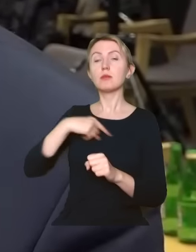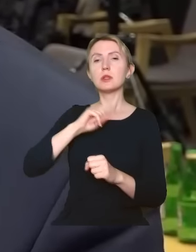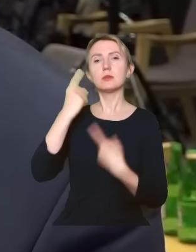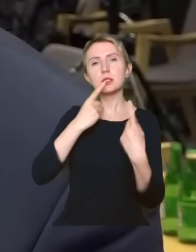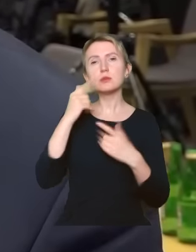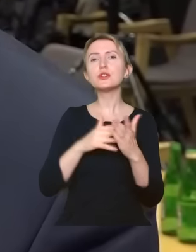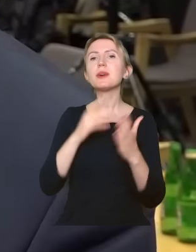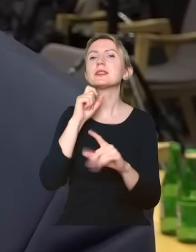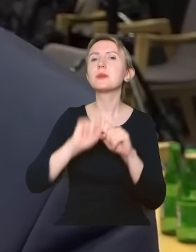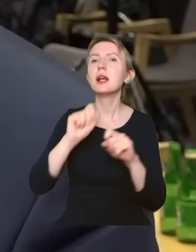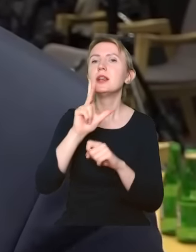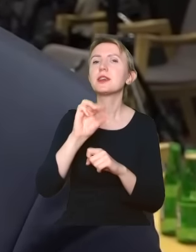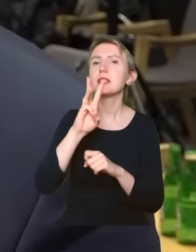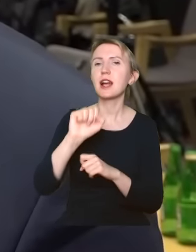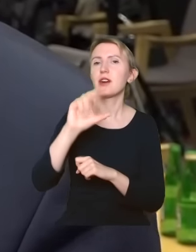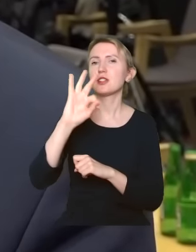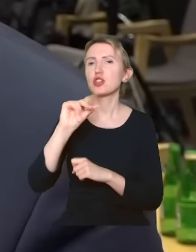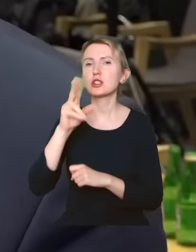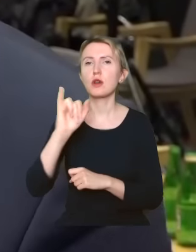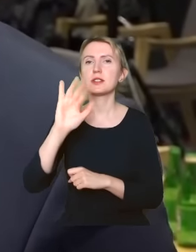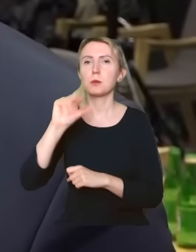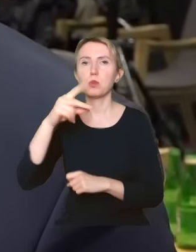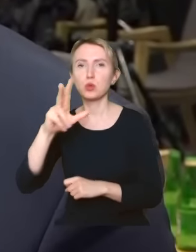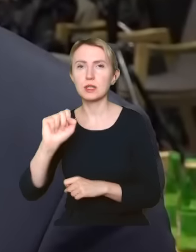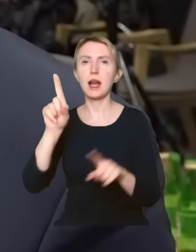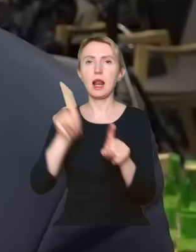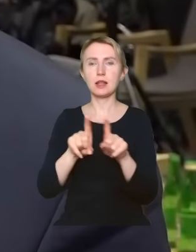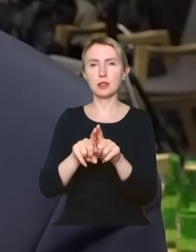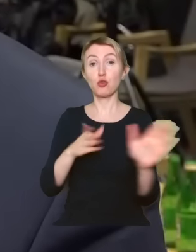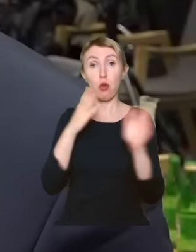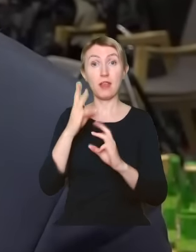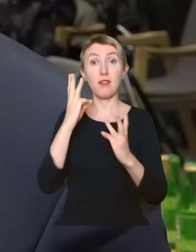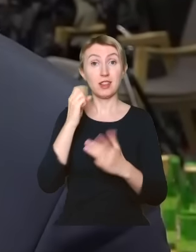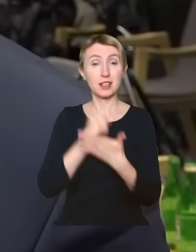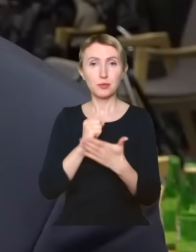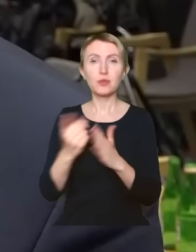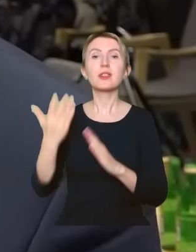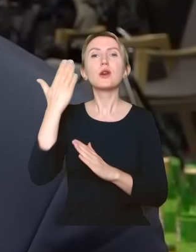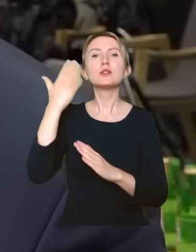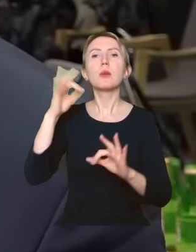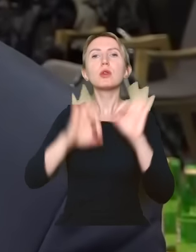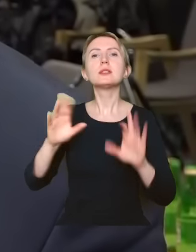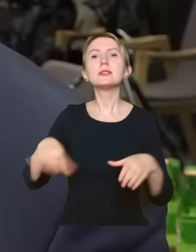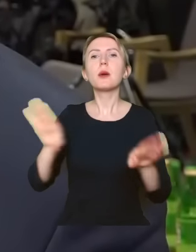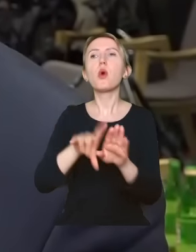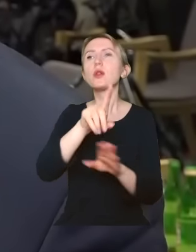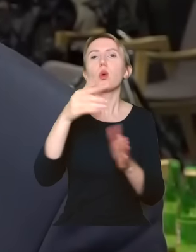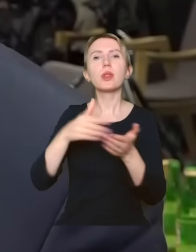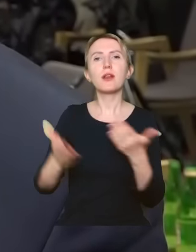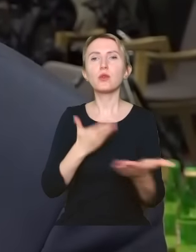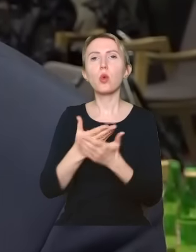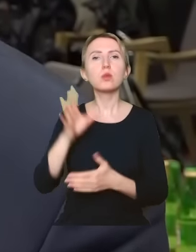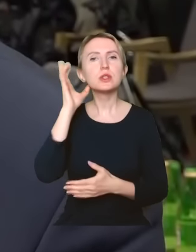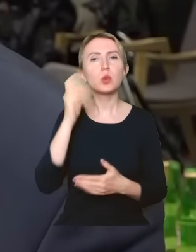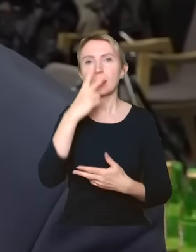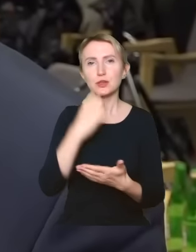wątek właśnie Kidawy, Trzaskowskiego, Budki, ale także, to jeszcze kolejna ciekawa rzecz, na ostatnim posiedzeniu zamkniętym oni oddalili wnioski o przesłuchanie